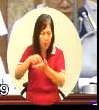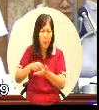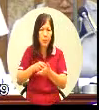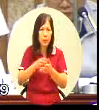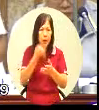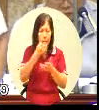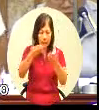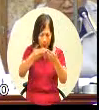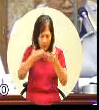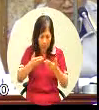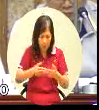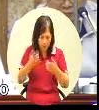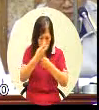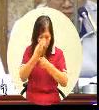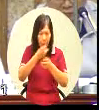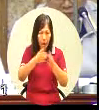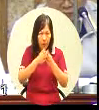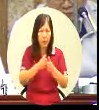来做查对。